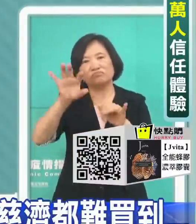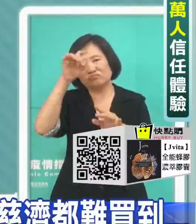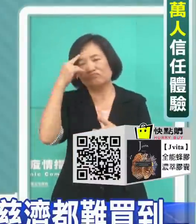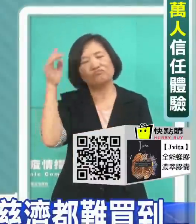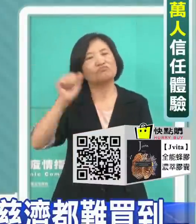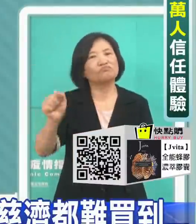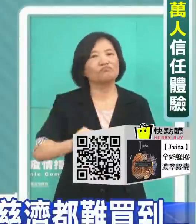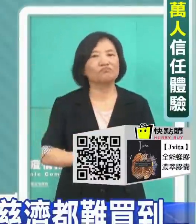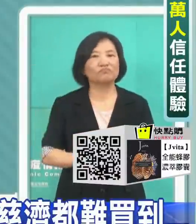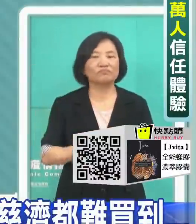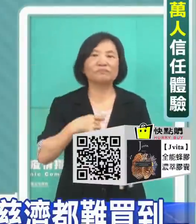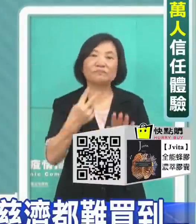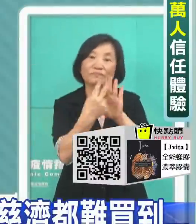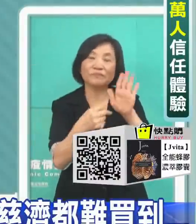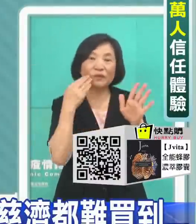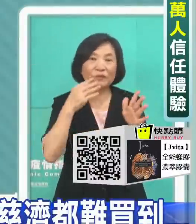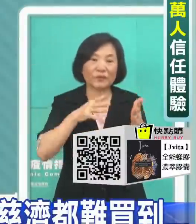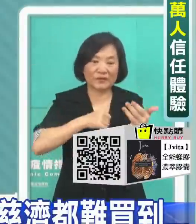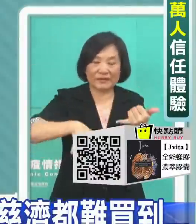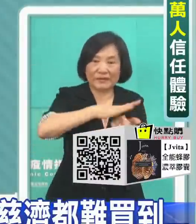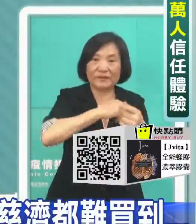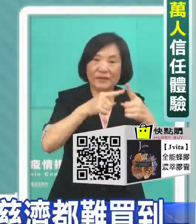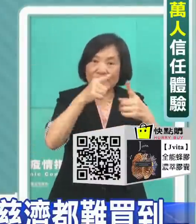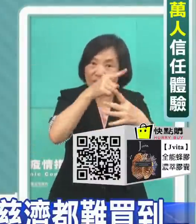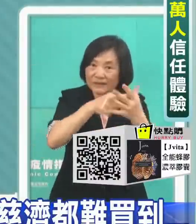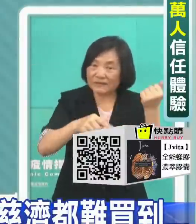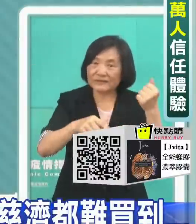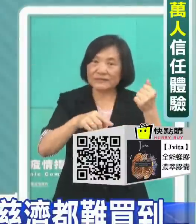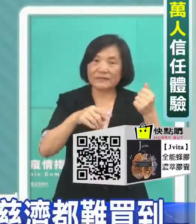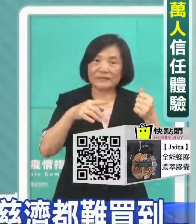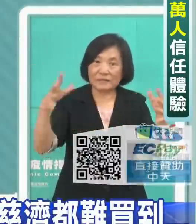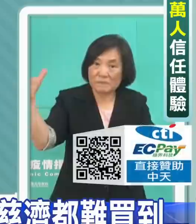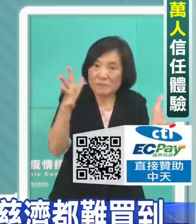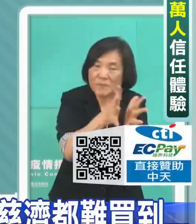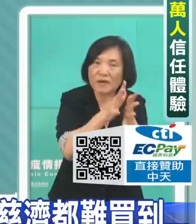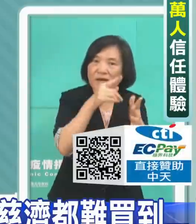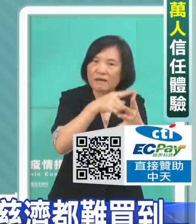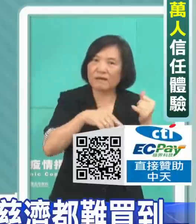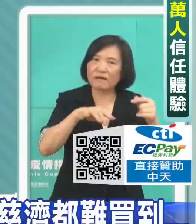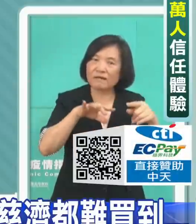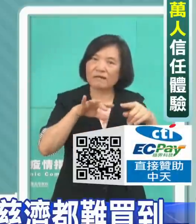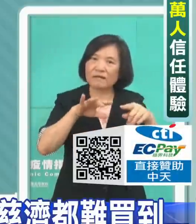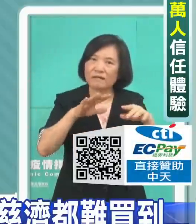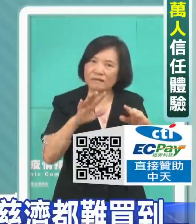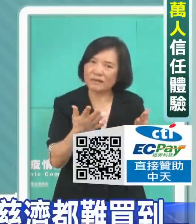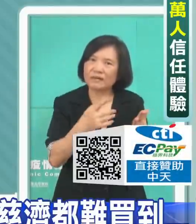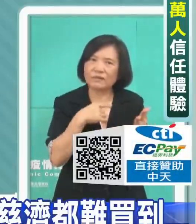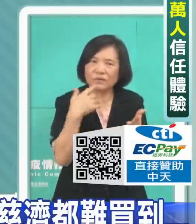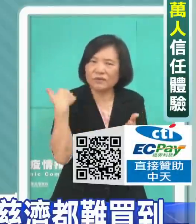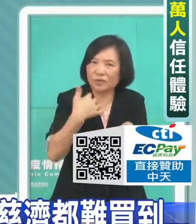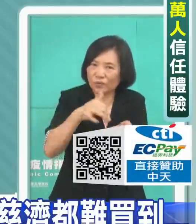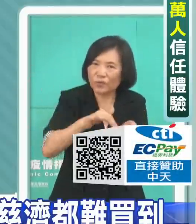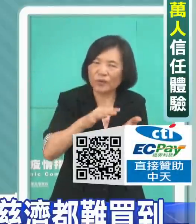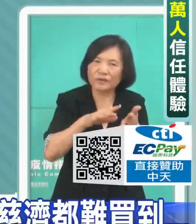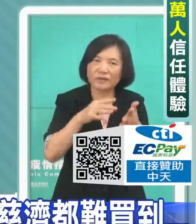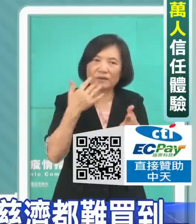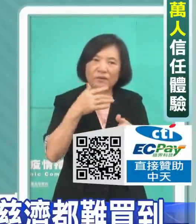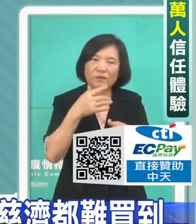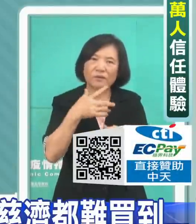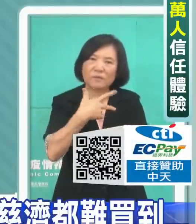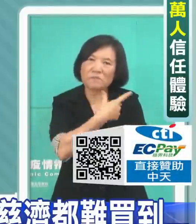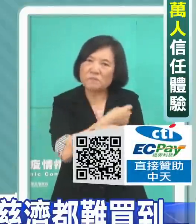如果总人口乘以0.7嘛，我再乘，我以前算过，好像是要3200万剂啊。